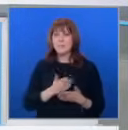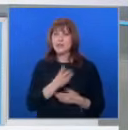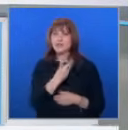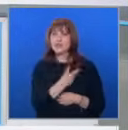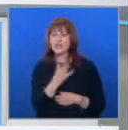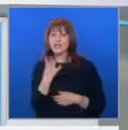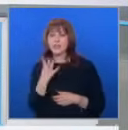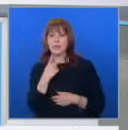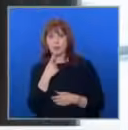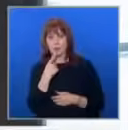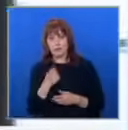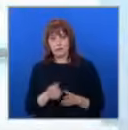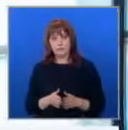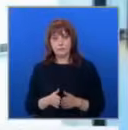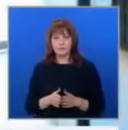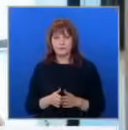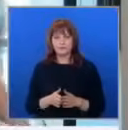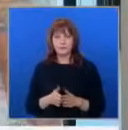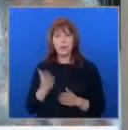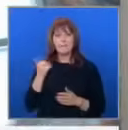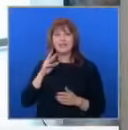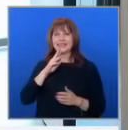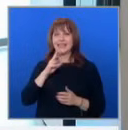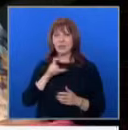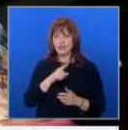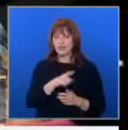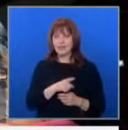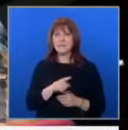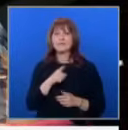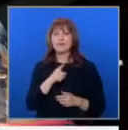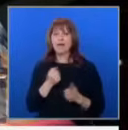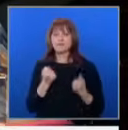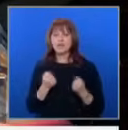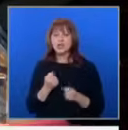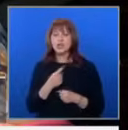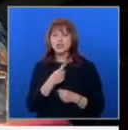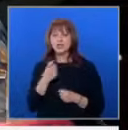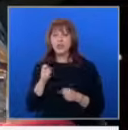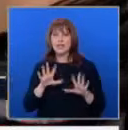4 годинки. Преди 3 години Светла Александрова тежи близо 110